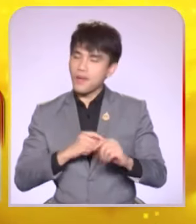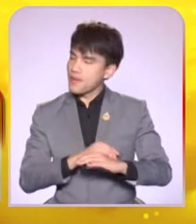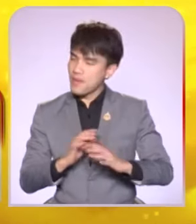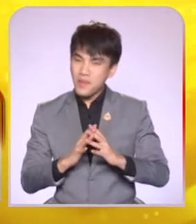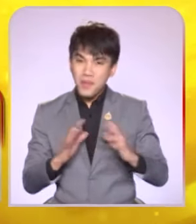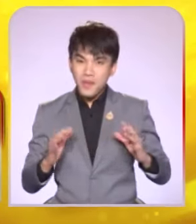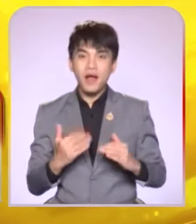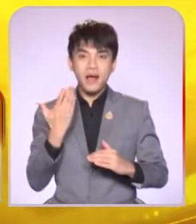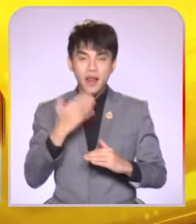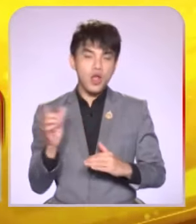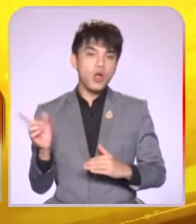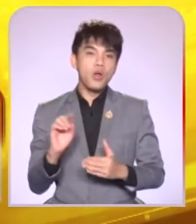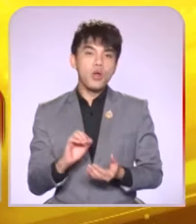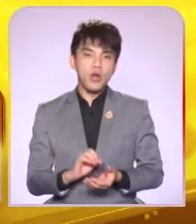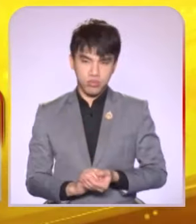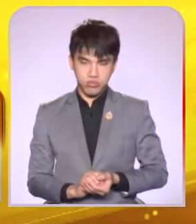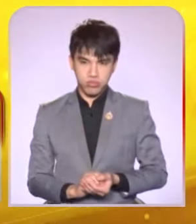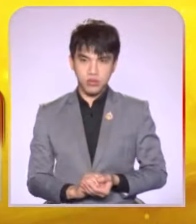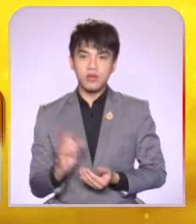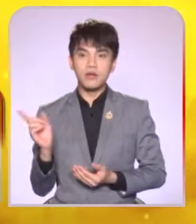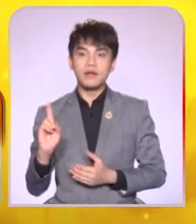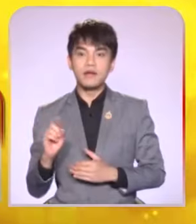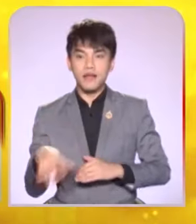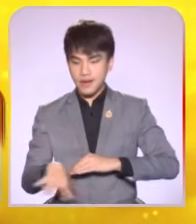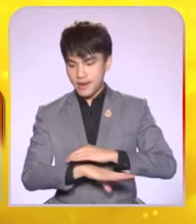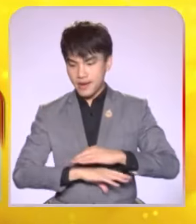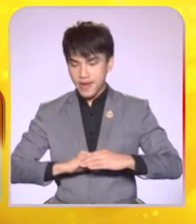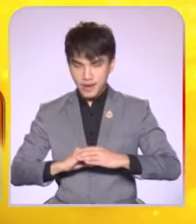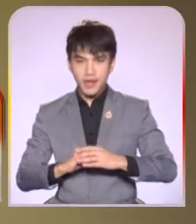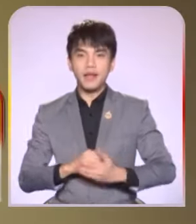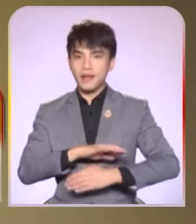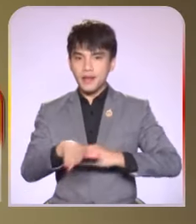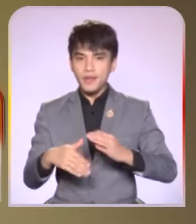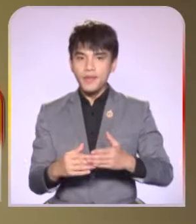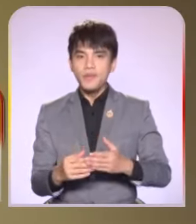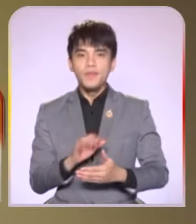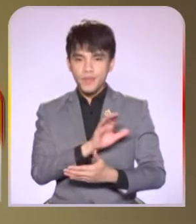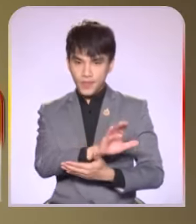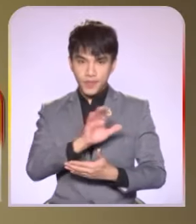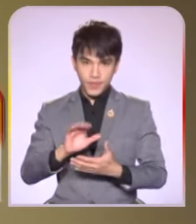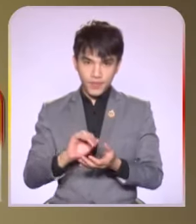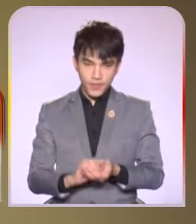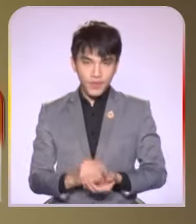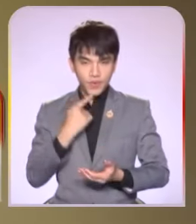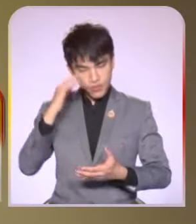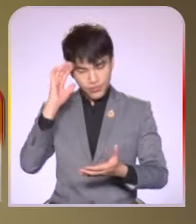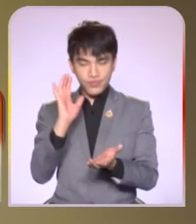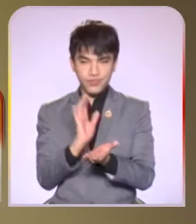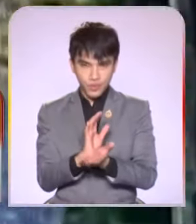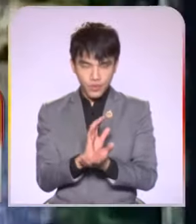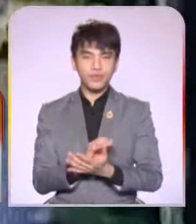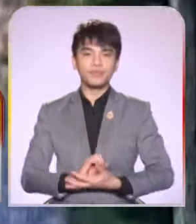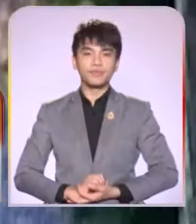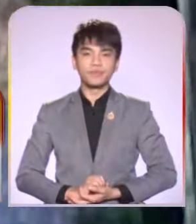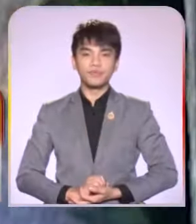ยซึ่งหลังเกิดเหตุค่ะทางพี่เขาก็นำนี่แหละค่ะหลักฐานจากกล้องวงจรปิดหลากหลายมุมเลยนะเอาไปแจ้งความที่สภ.กลับ